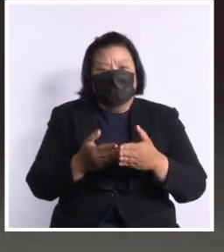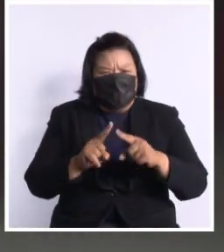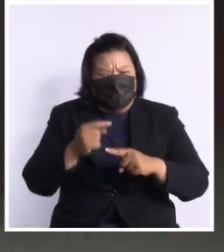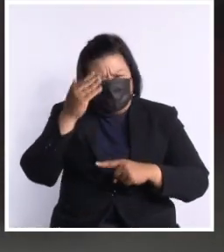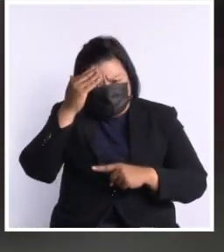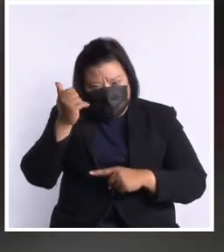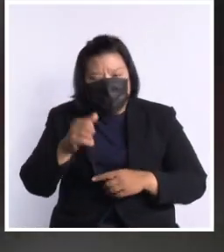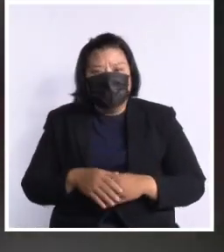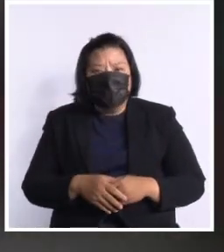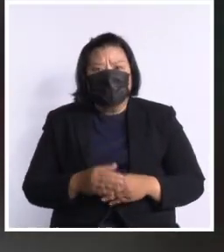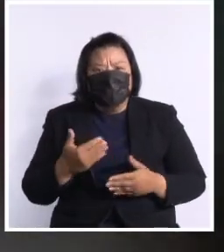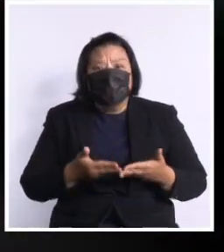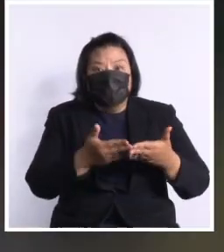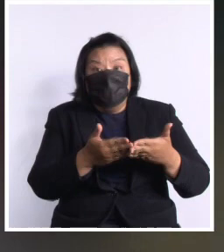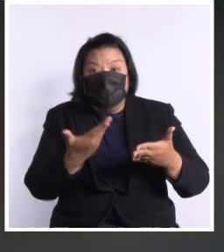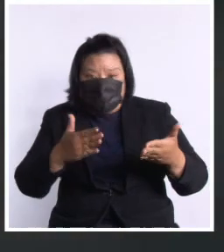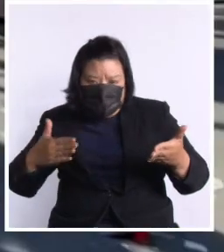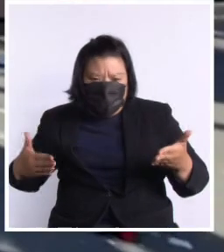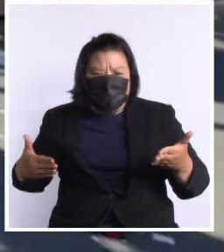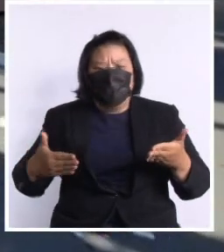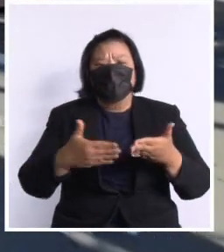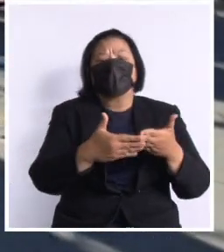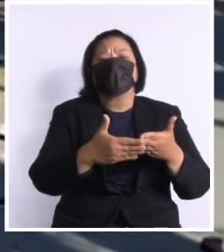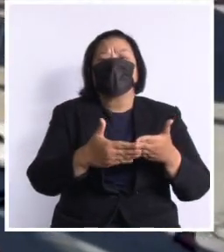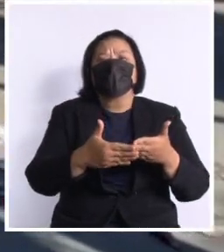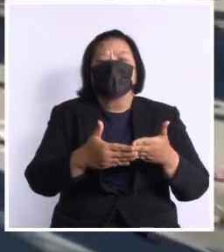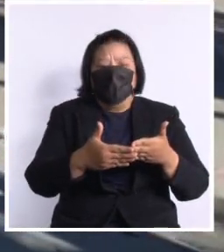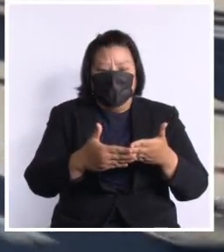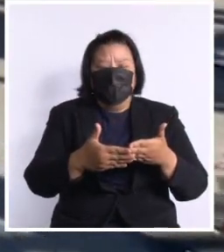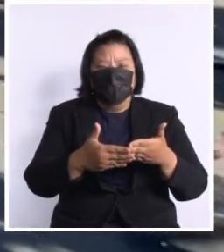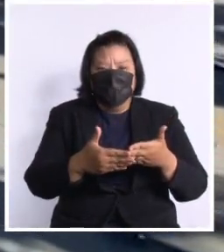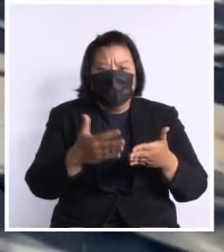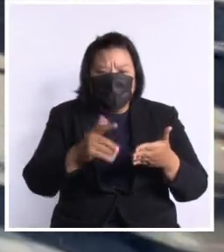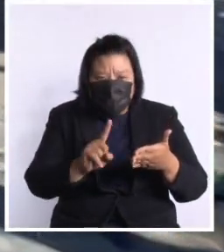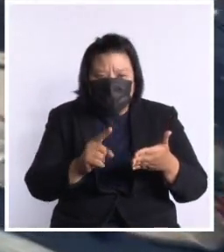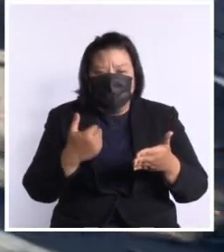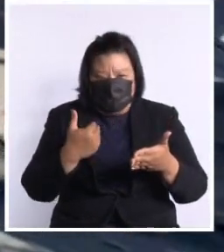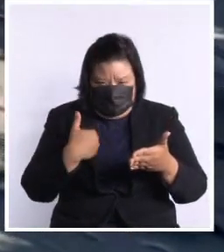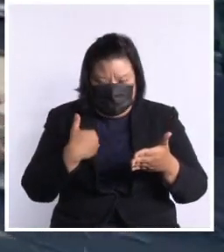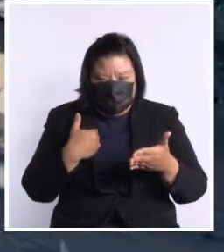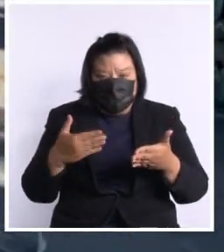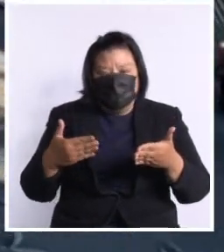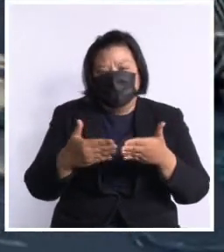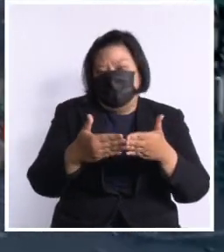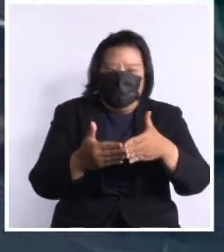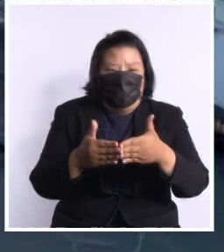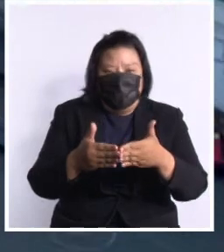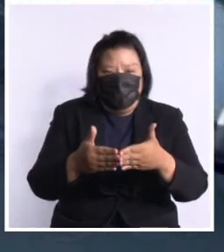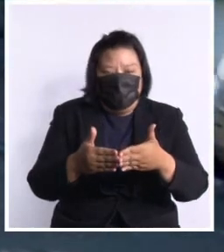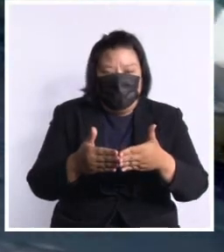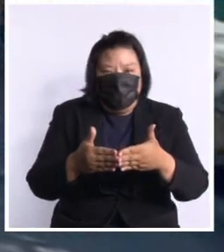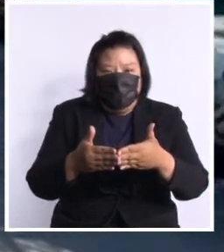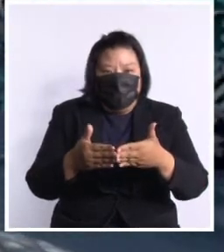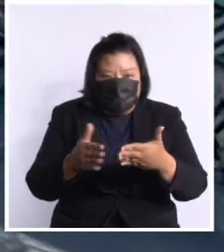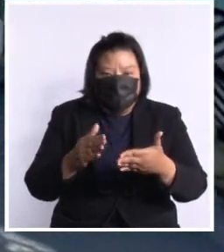กับเรือที่จอดทอดสมออยู่บริเวณหัวเรือที่ขณะกำลังผ่านอยู่ครับทำให้แก่สภาเนี่ยทรุดตัวลงไปทับกับเคนอีกตัว